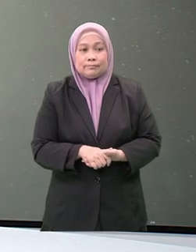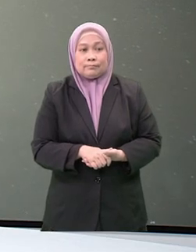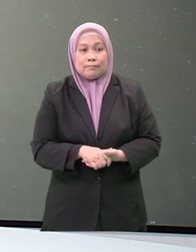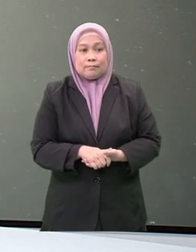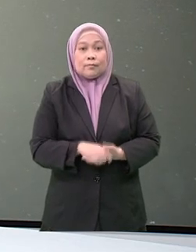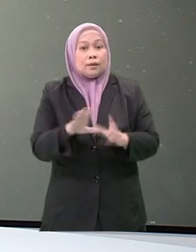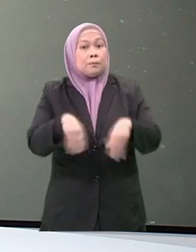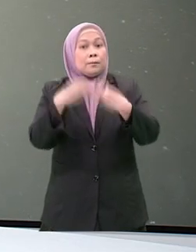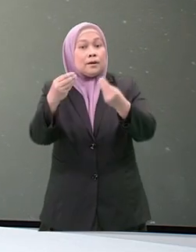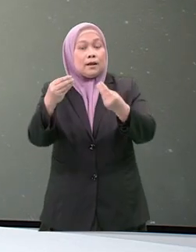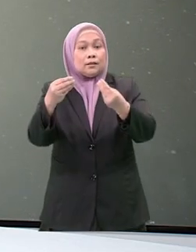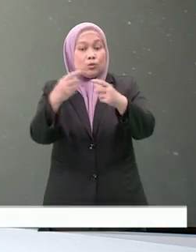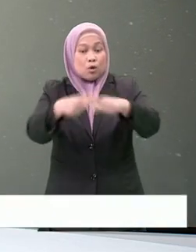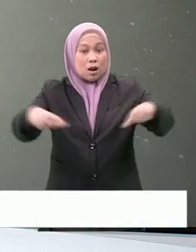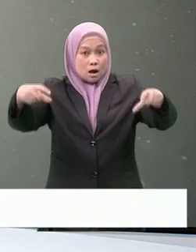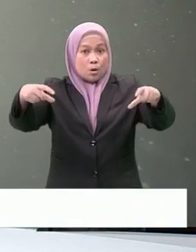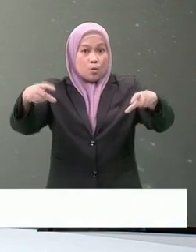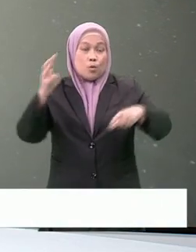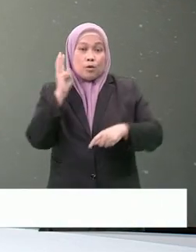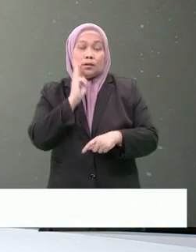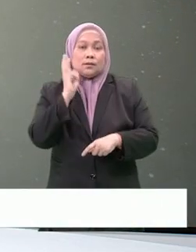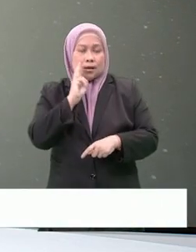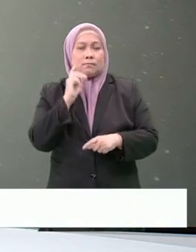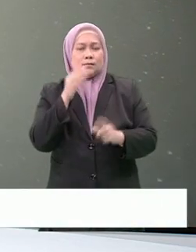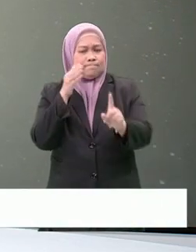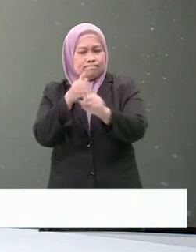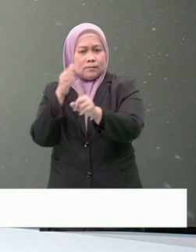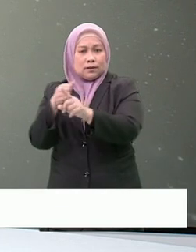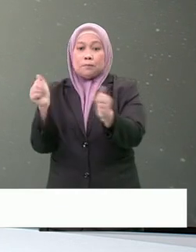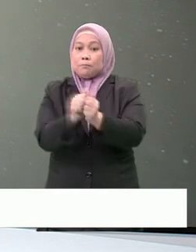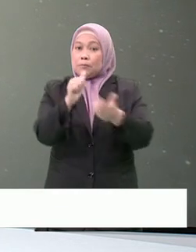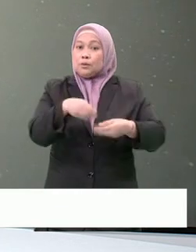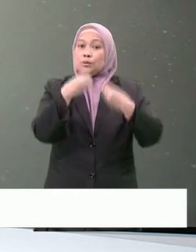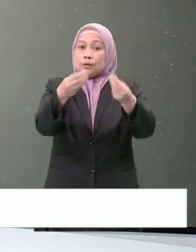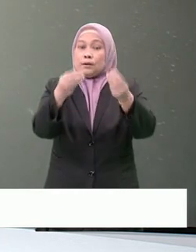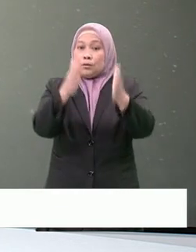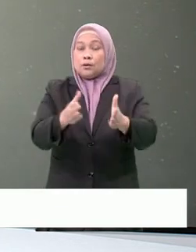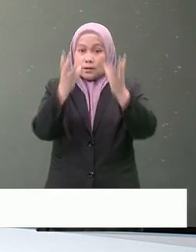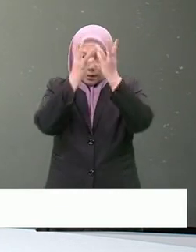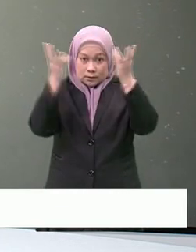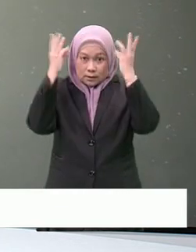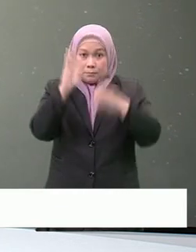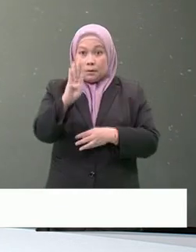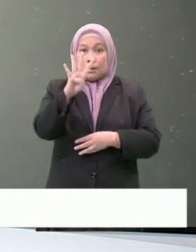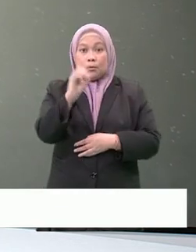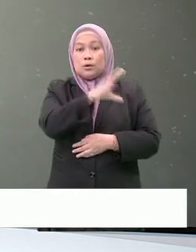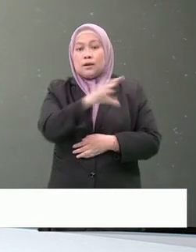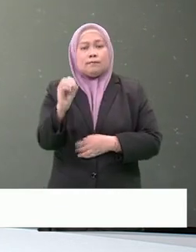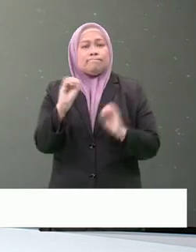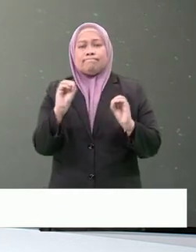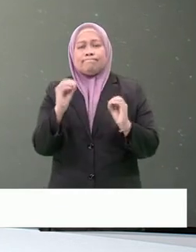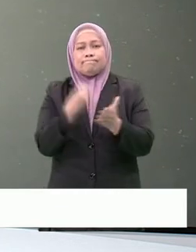pemberian Tuala wanita perlu dilakukan secara besar saat dengan bantuan diberikan kepada orang asli di 40 dan golongan tidak